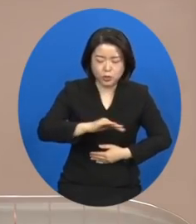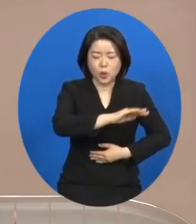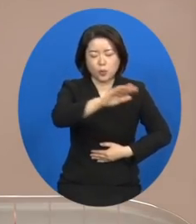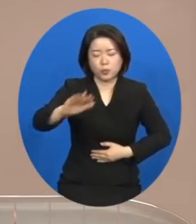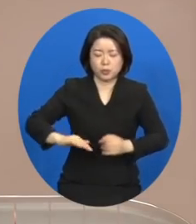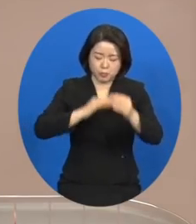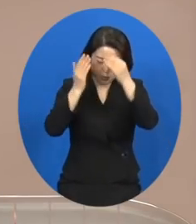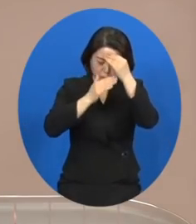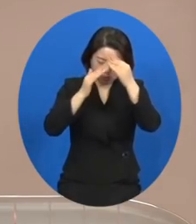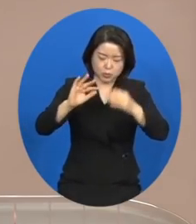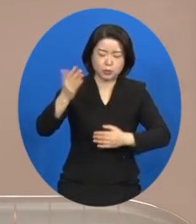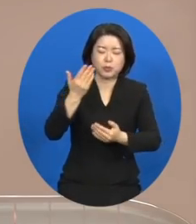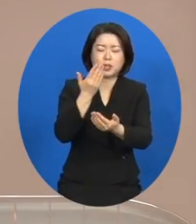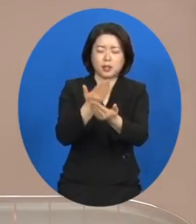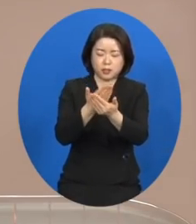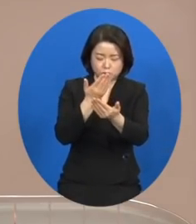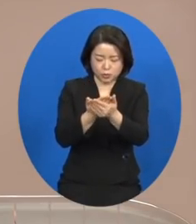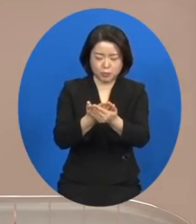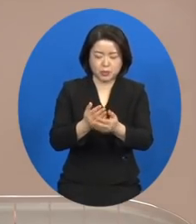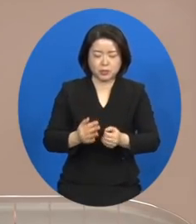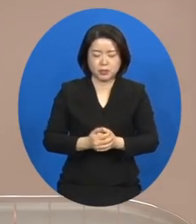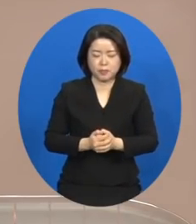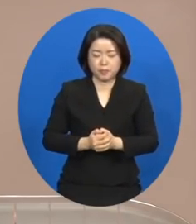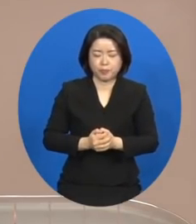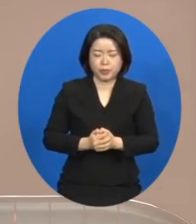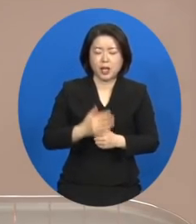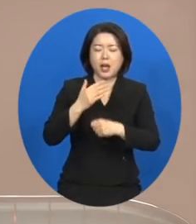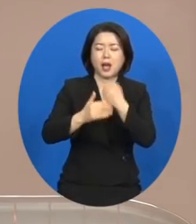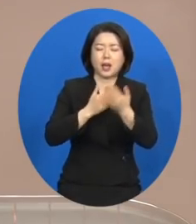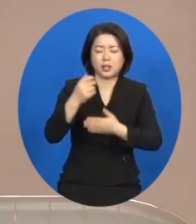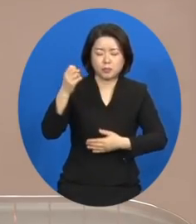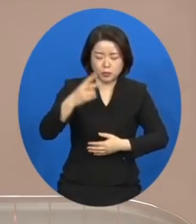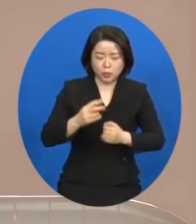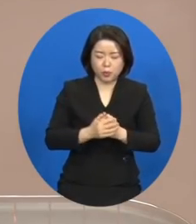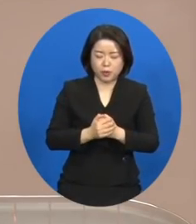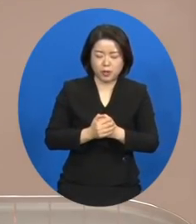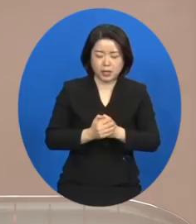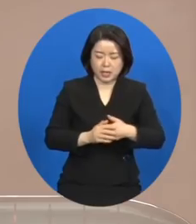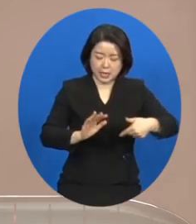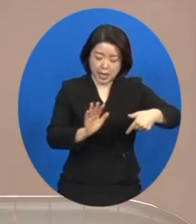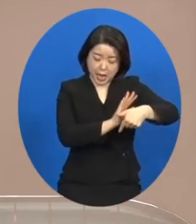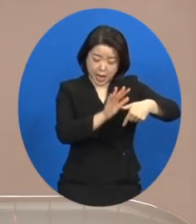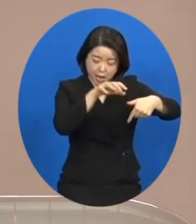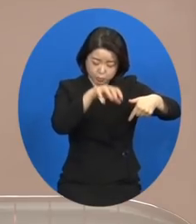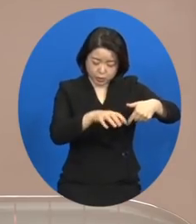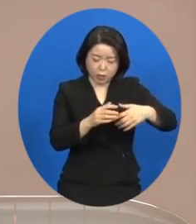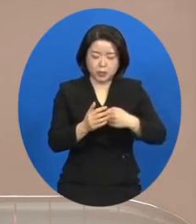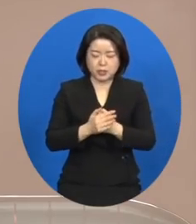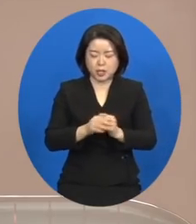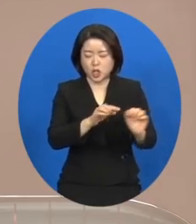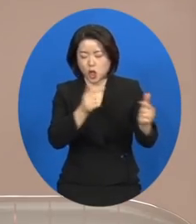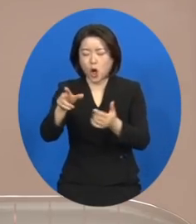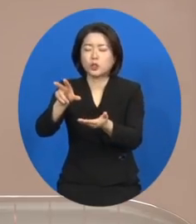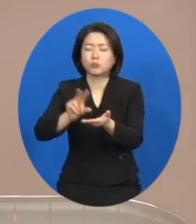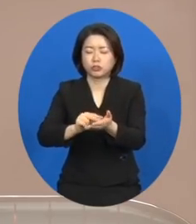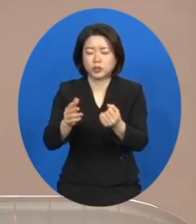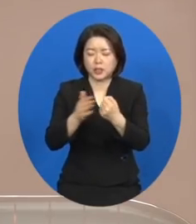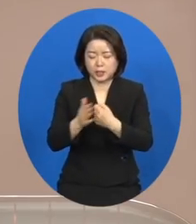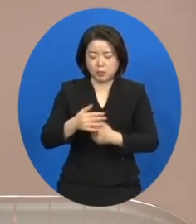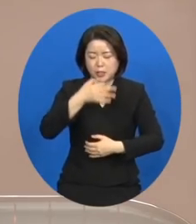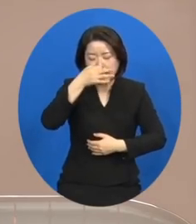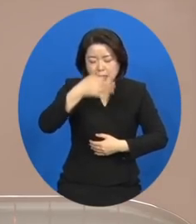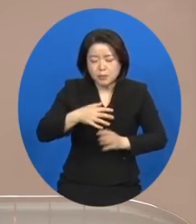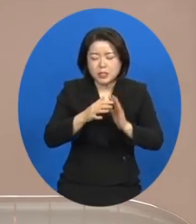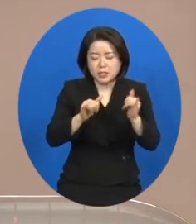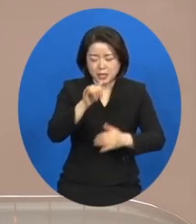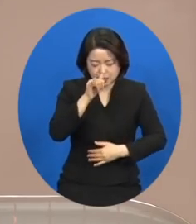모든 성도들이 되게 하여 주시옵소서. 여러분, 하나님 또한 우리 가버나움에서 여러 가지 문제로 인하여서 힘들어하는 자들이 있습니까?